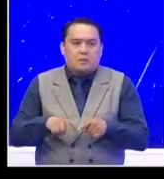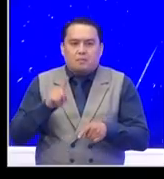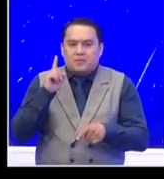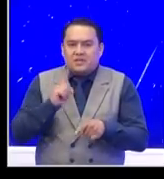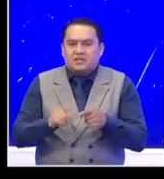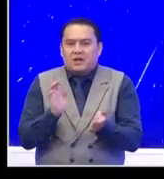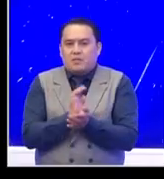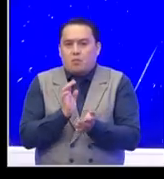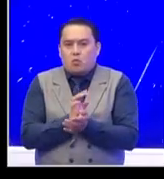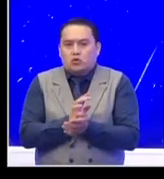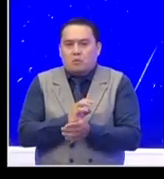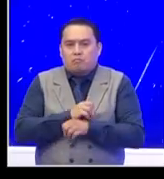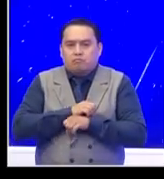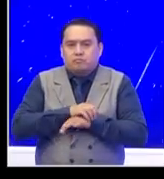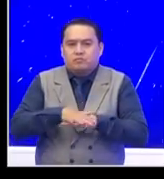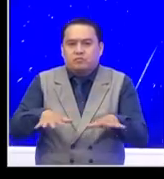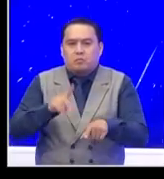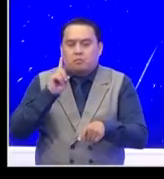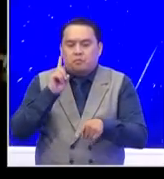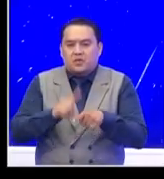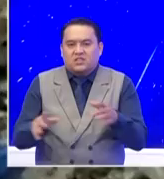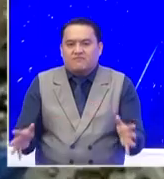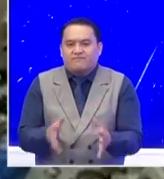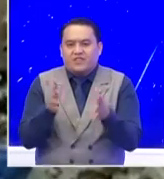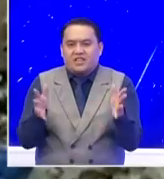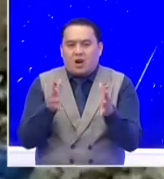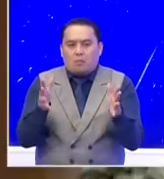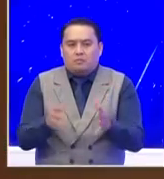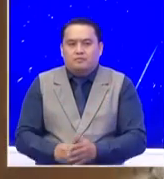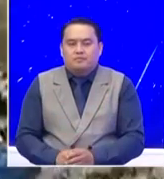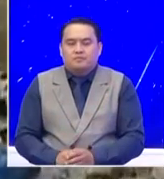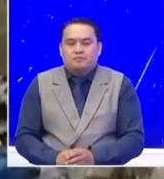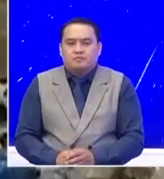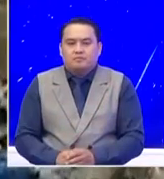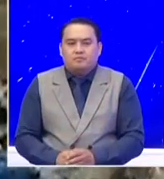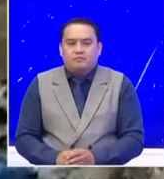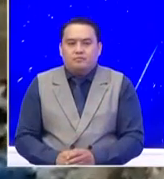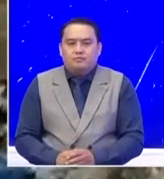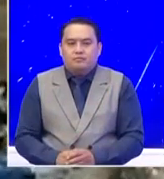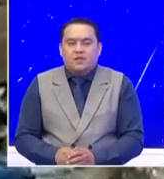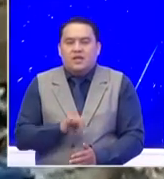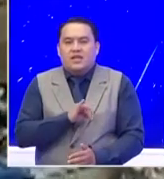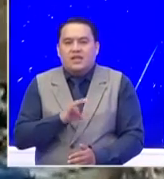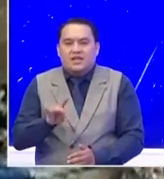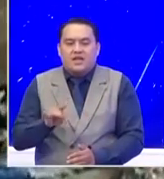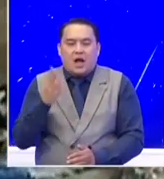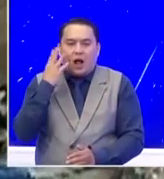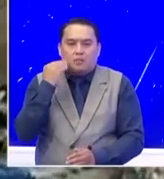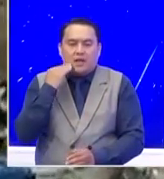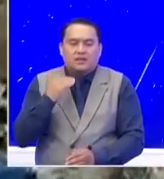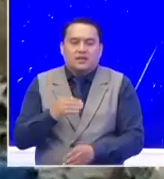тонн различного мусора продолжали разгораться под порывами ветра. На территории Илийского района на трассе